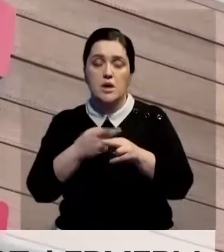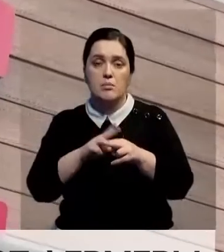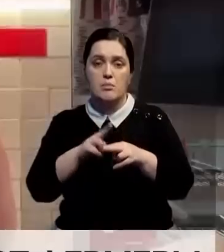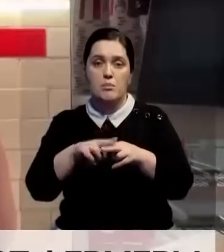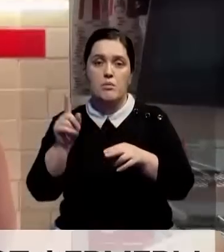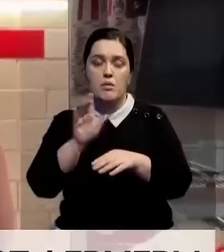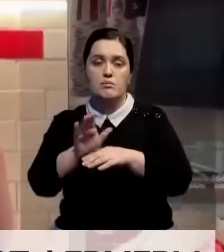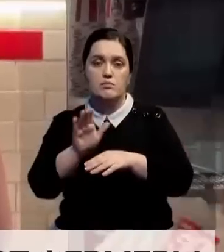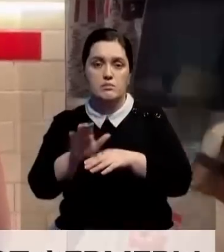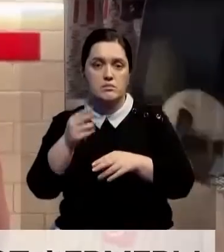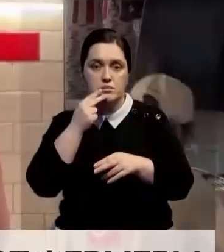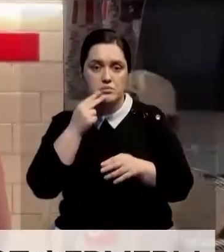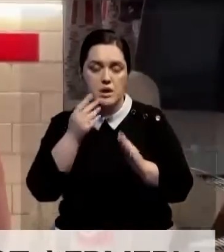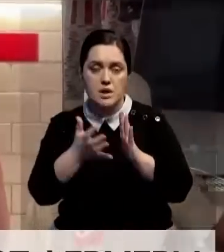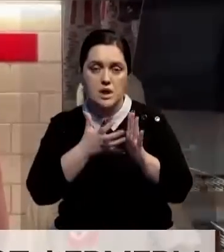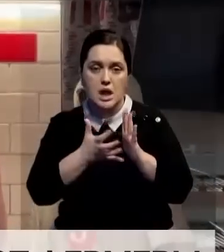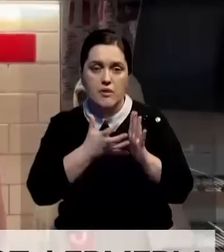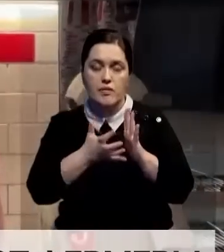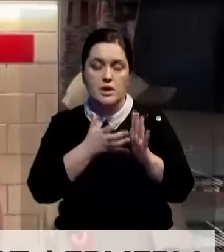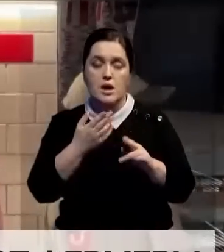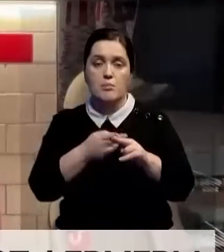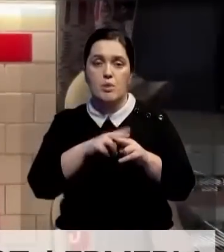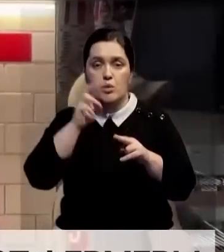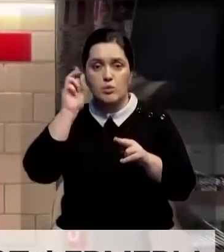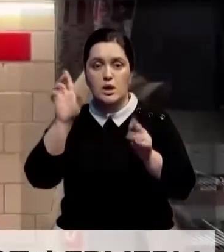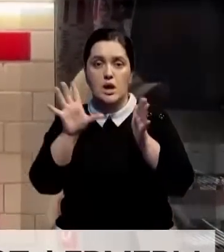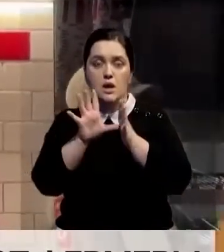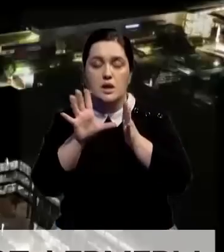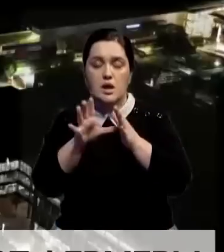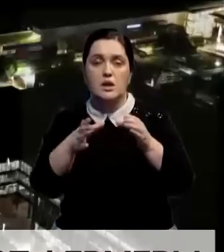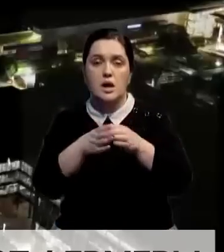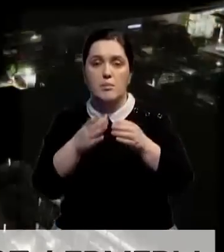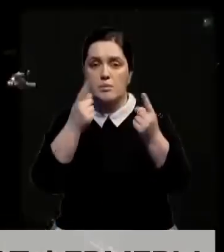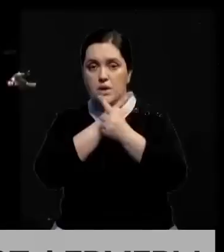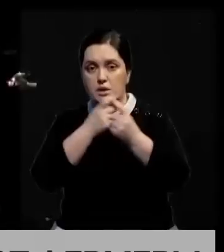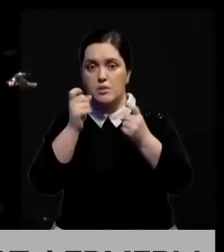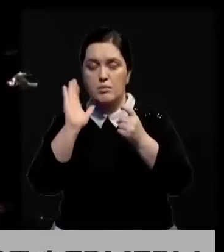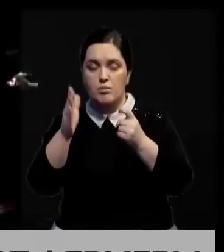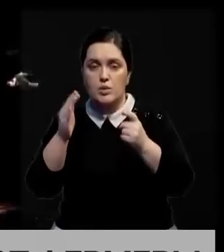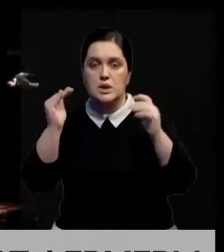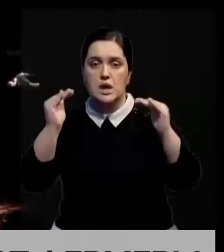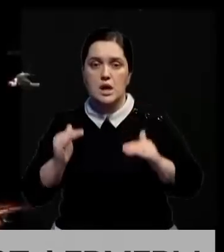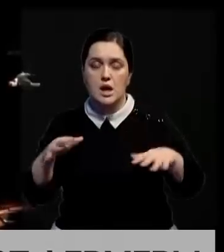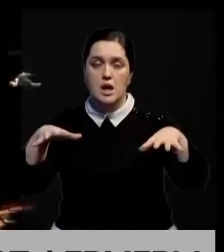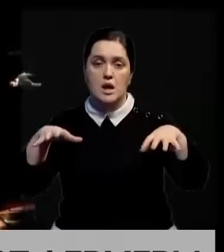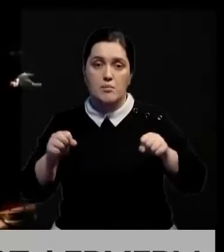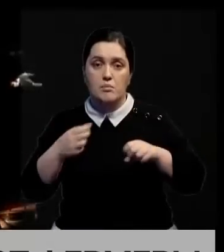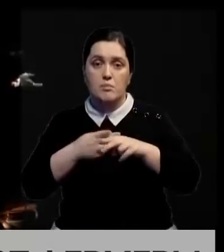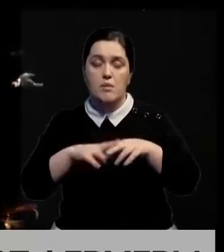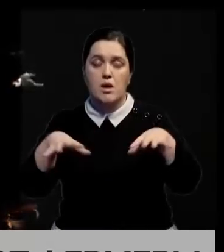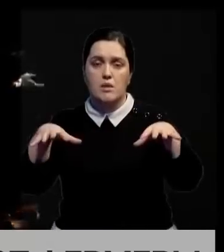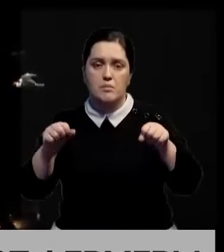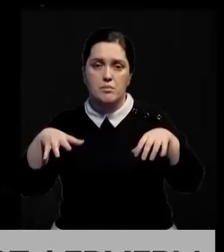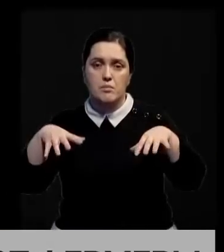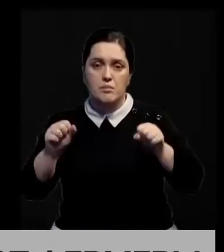с поставками. Государственная электроэнергетическая компания заявила, что сократит отключение. Отмечу, веерное отключение